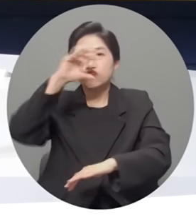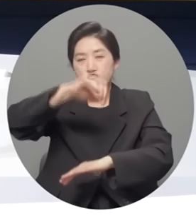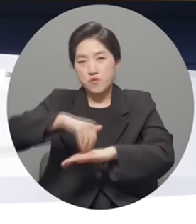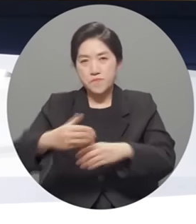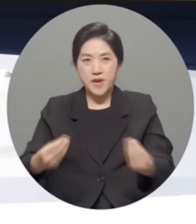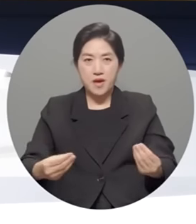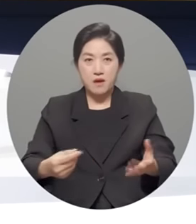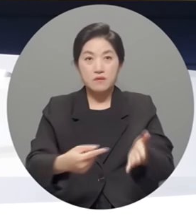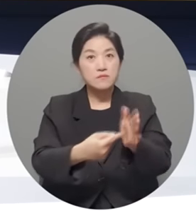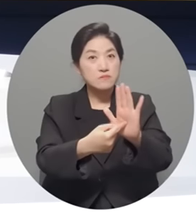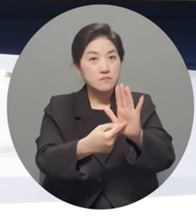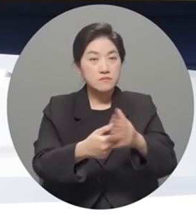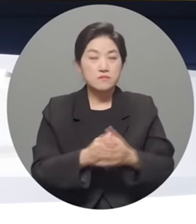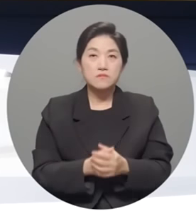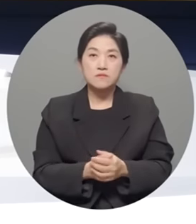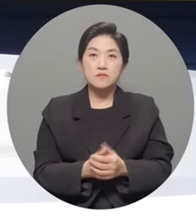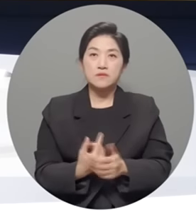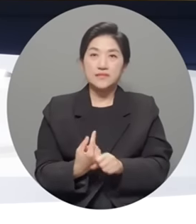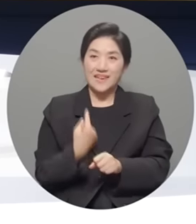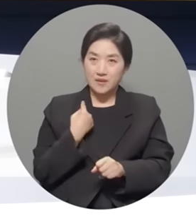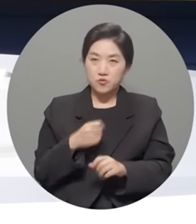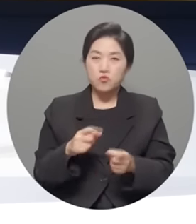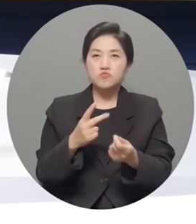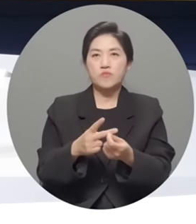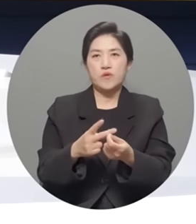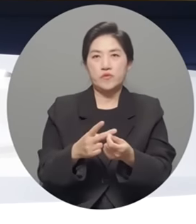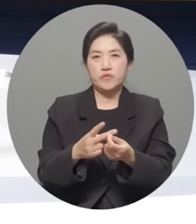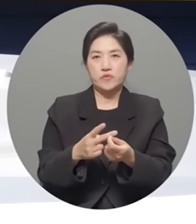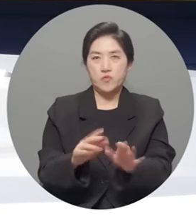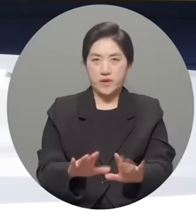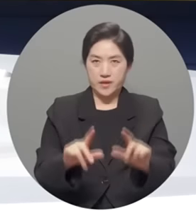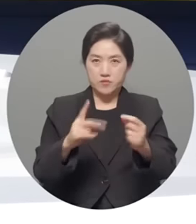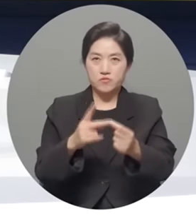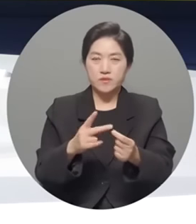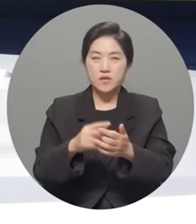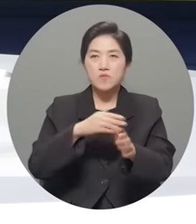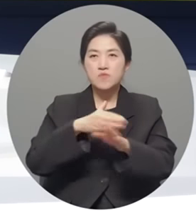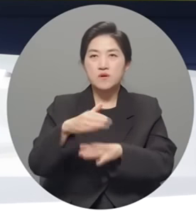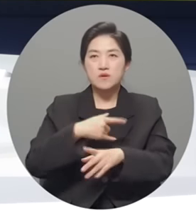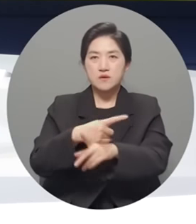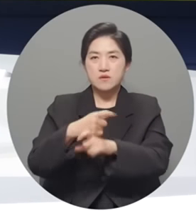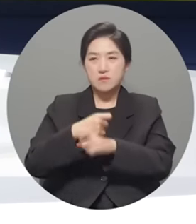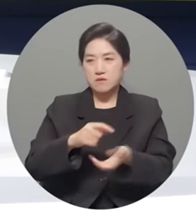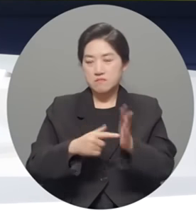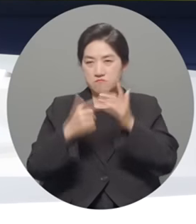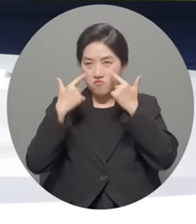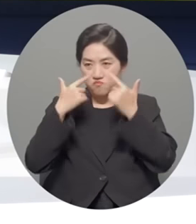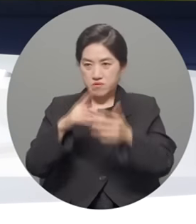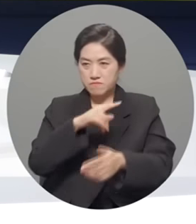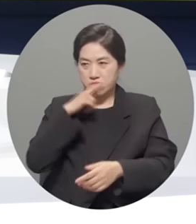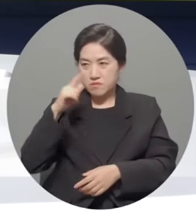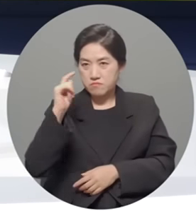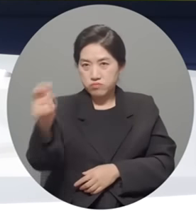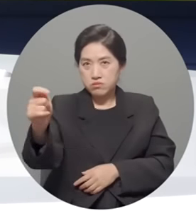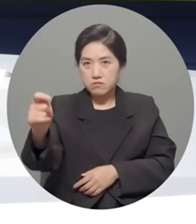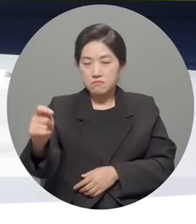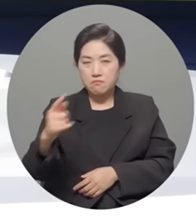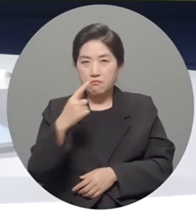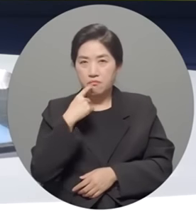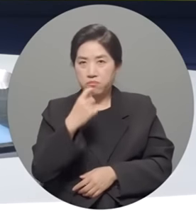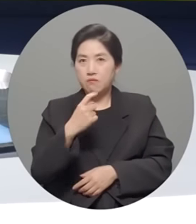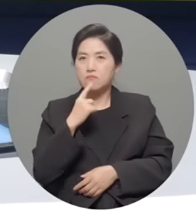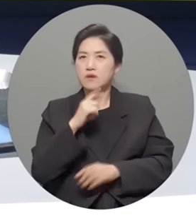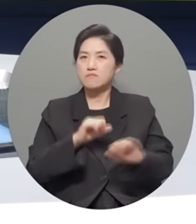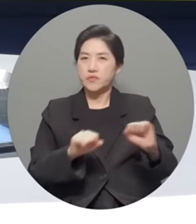실시했다고 밝혔습니다. 지난해에 이어 두 번째인데 북한은 적들에게 보내는 분명한 경고라고 위협했습니다.